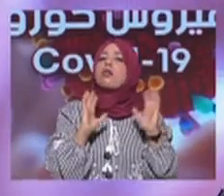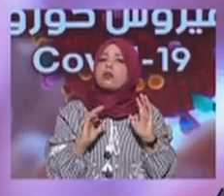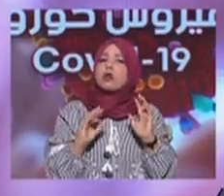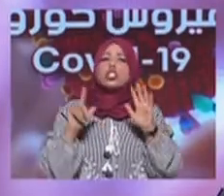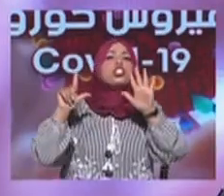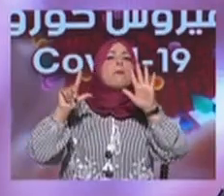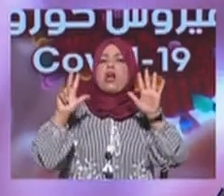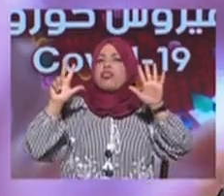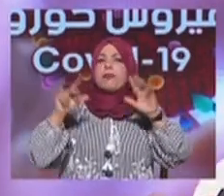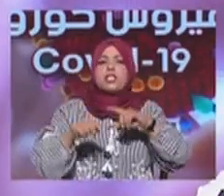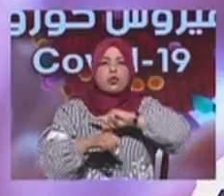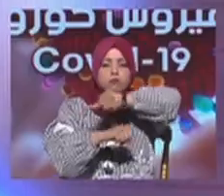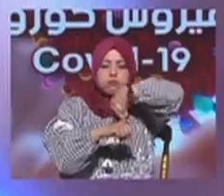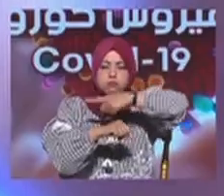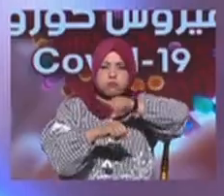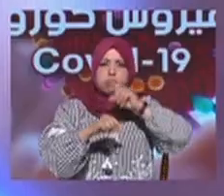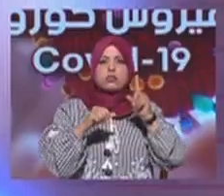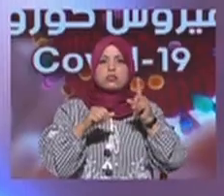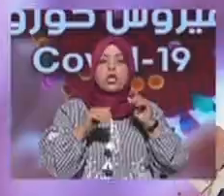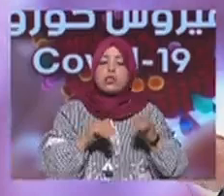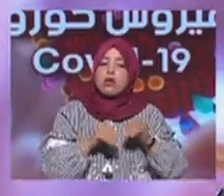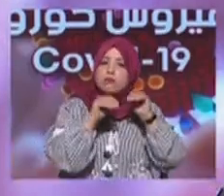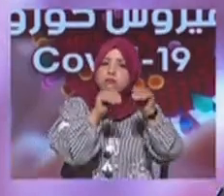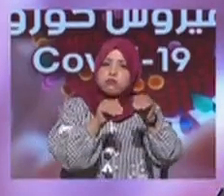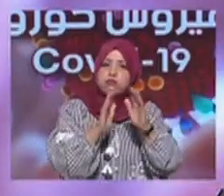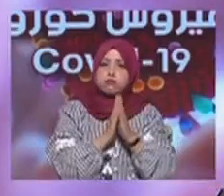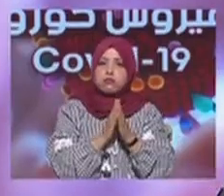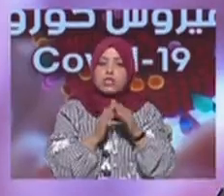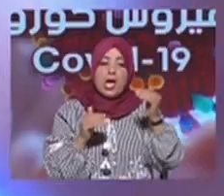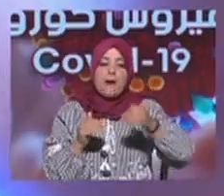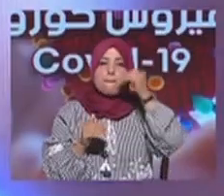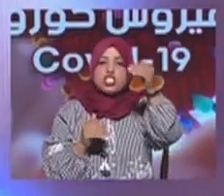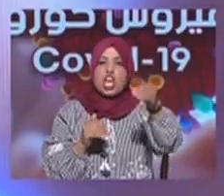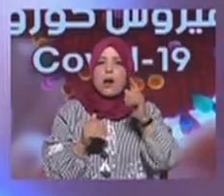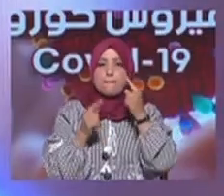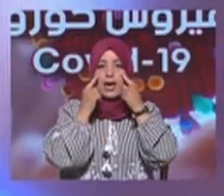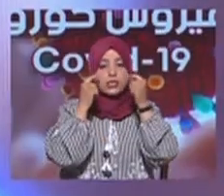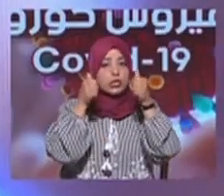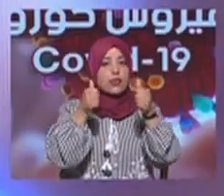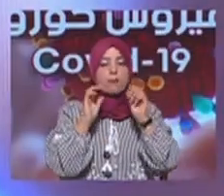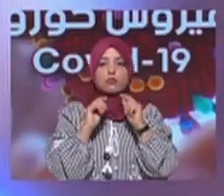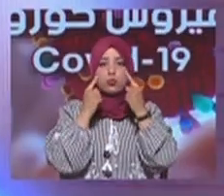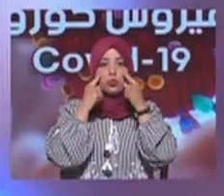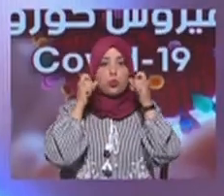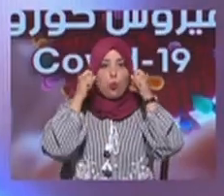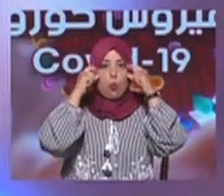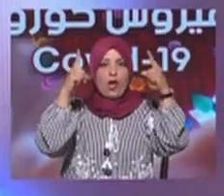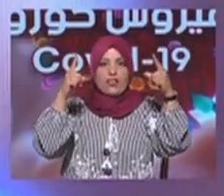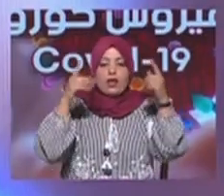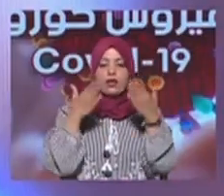فيها ياسر دقه قلت لي 6 سوايع راهو اكثر شويه لخاطر نثبتوا من بعد وحاجه مهمه ياسر وحتى البي سي اي وقد ما هي سبيسيفيك اش